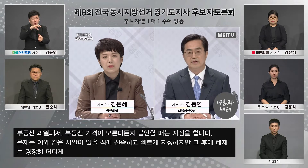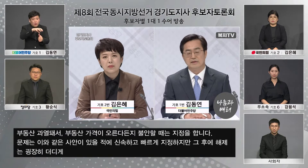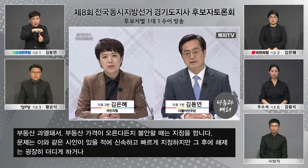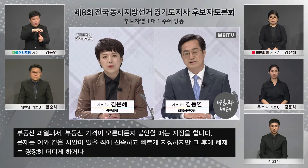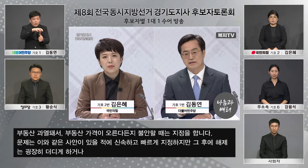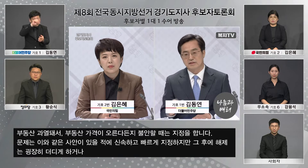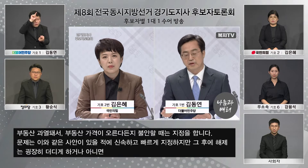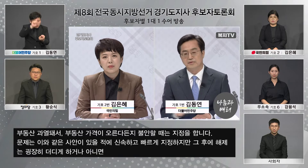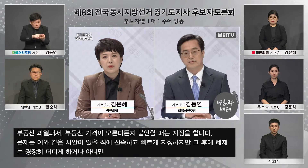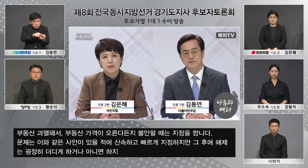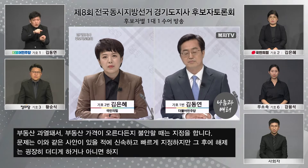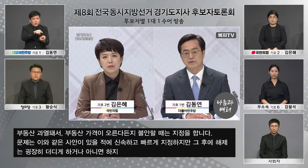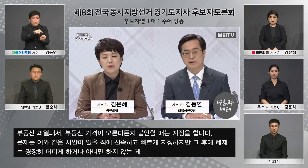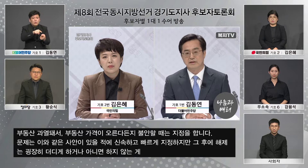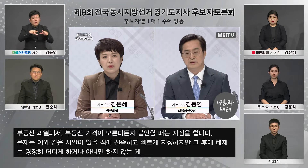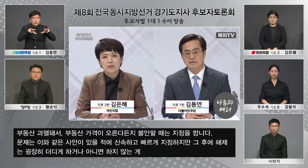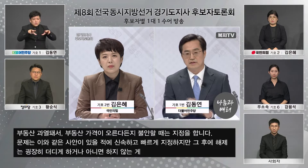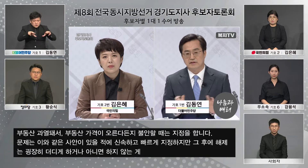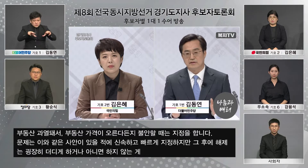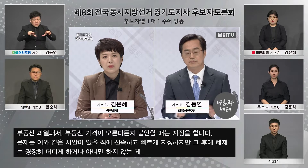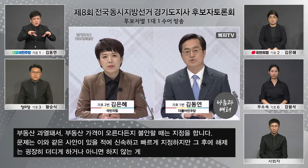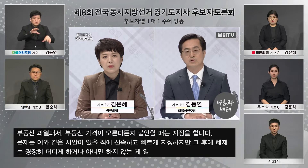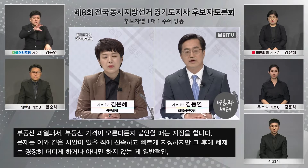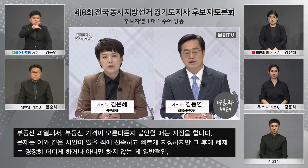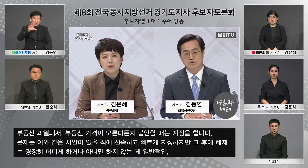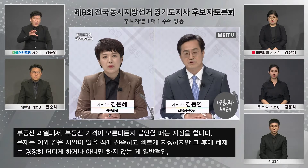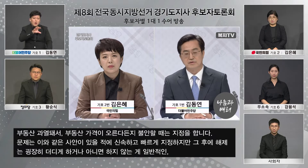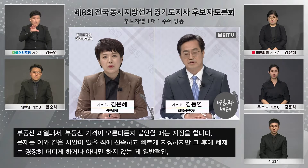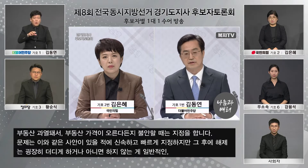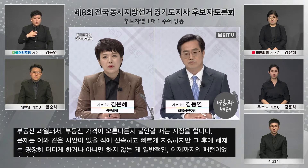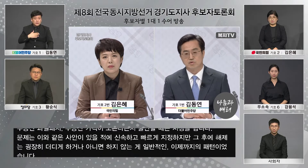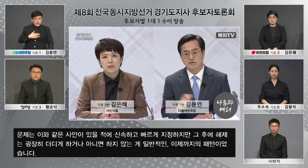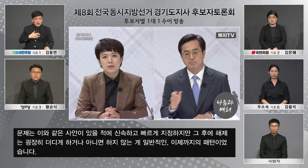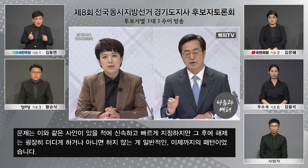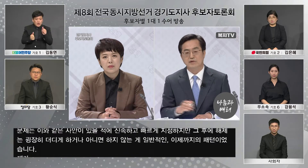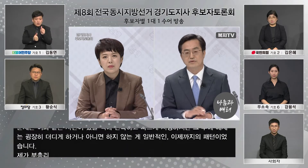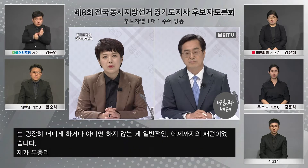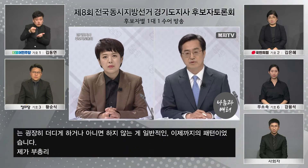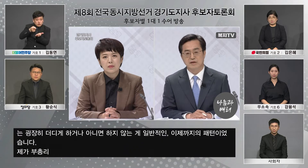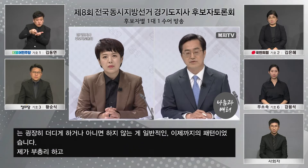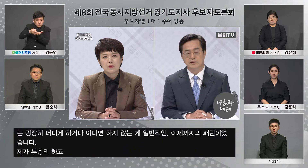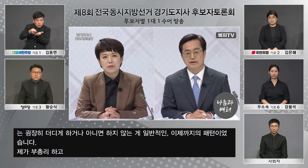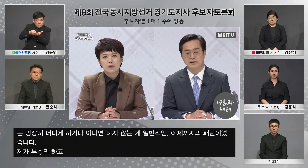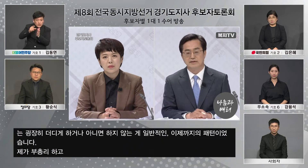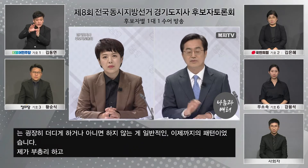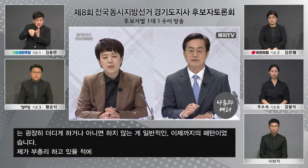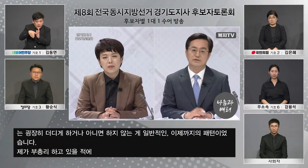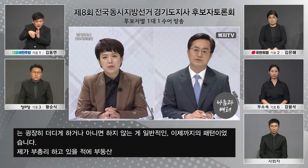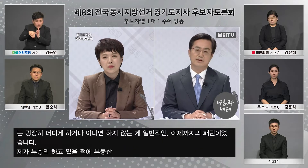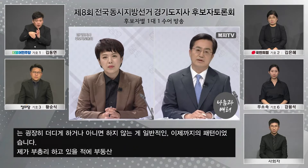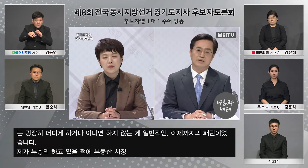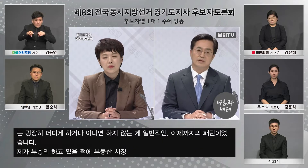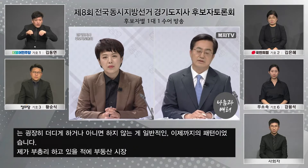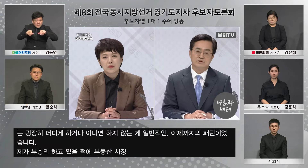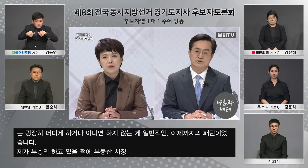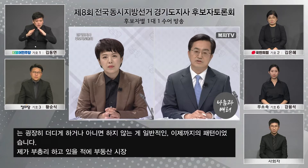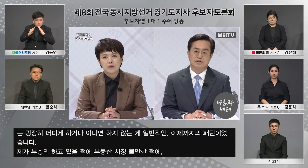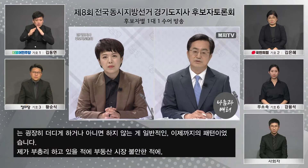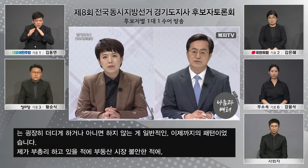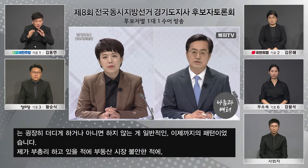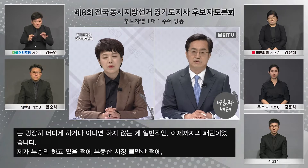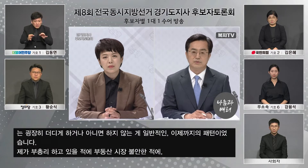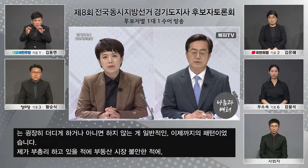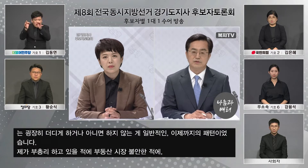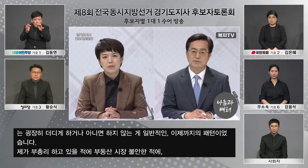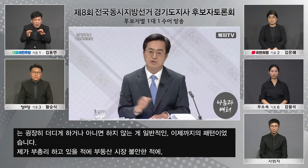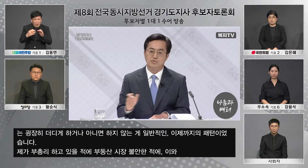일반적인 이제까지의 패턴이었습니다. 제가 부총리하고 있을 적에 부동산 시장 불안한 적에 이와 같은 지역 지정한